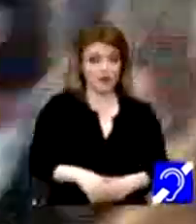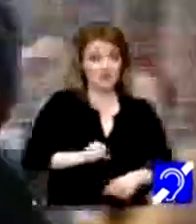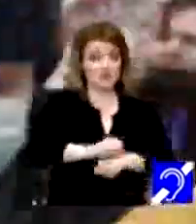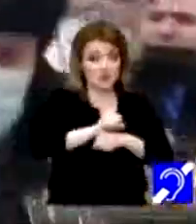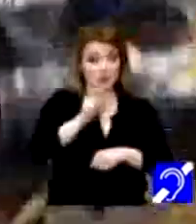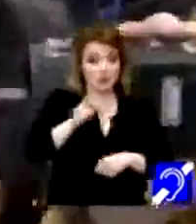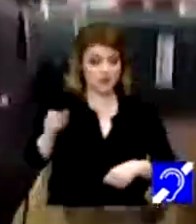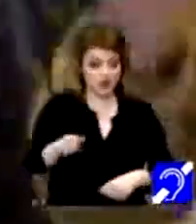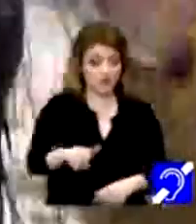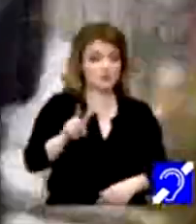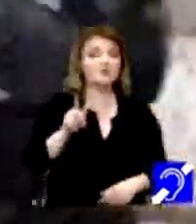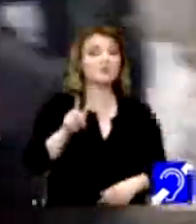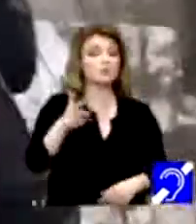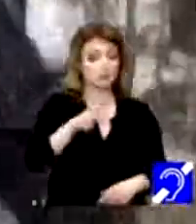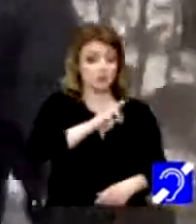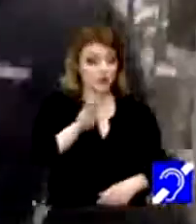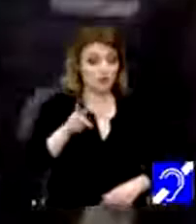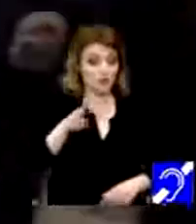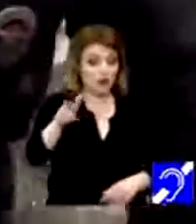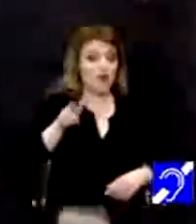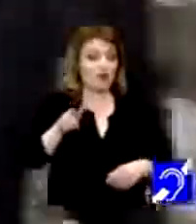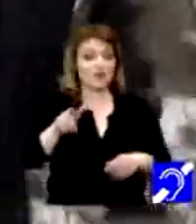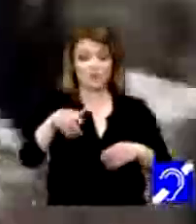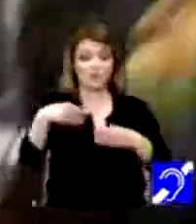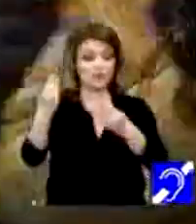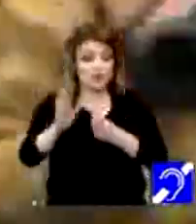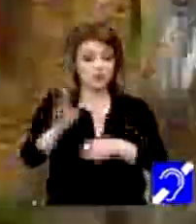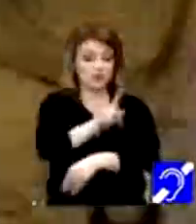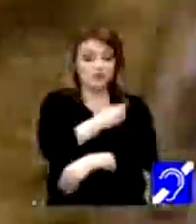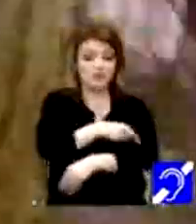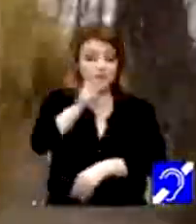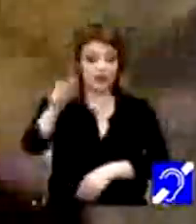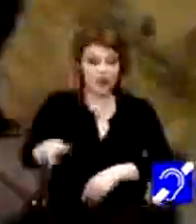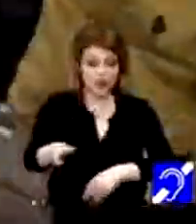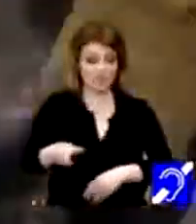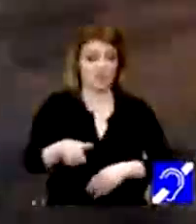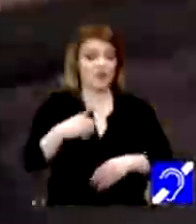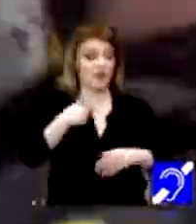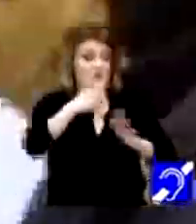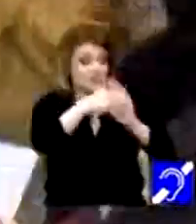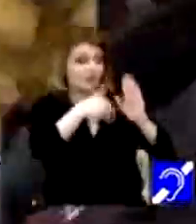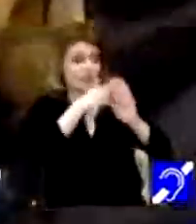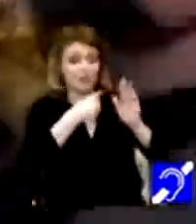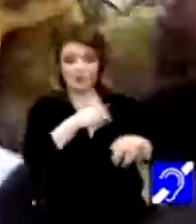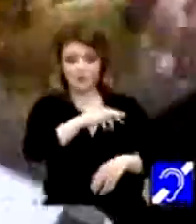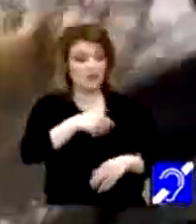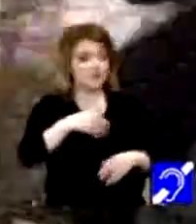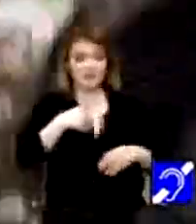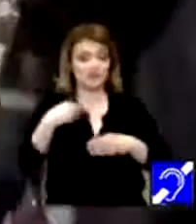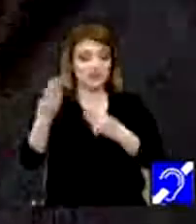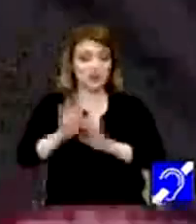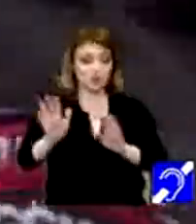avut loc după refuzul autorităților de a-i permite unui doctor să-l consulte pe Navalny, care se plânge de dureri la spate și la